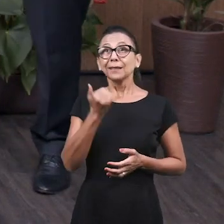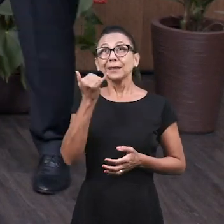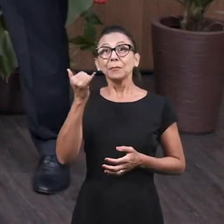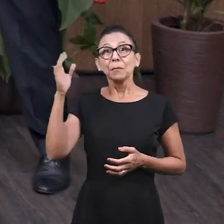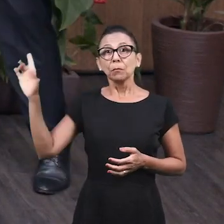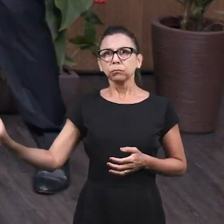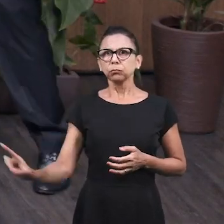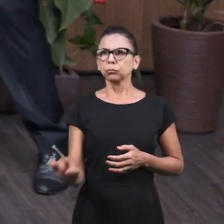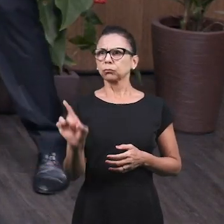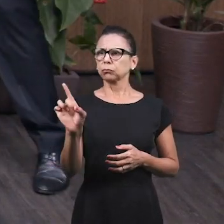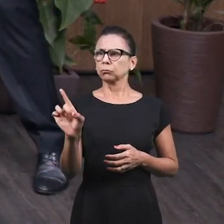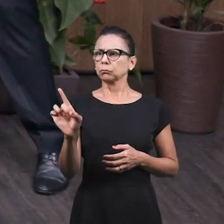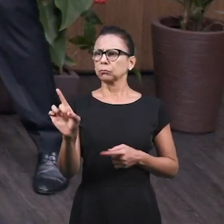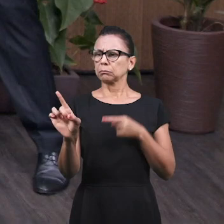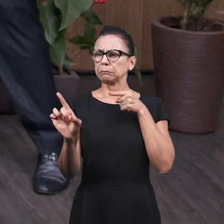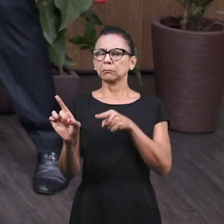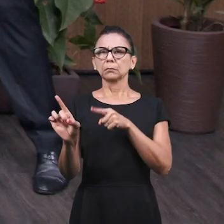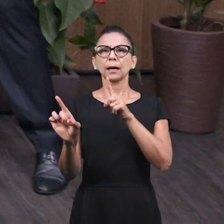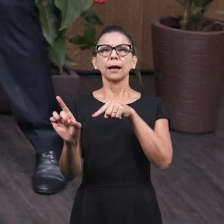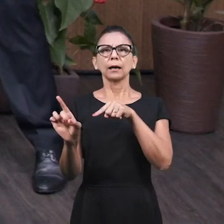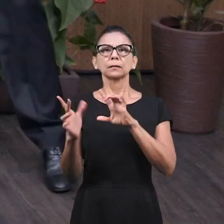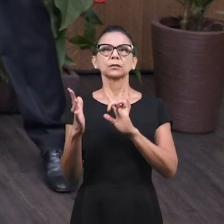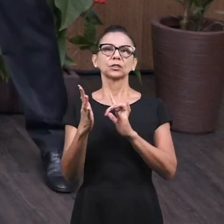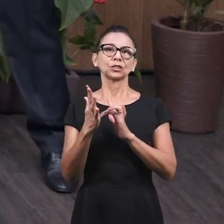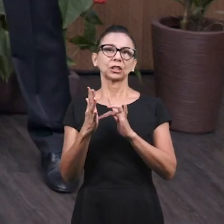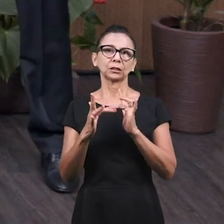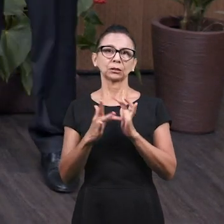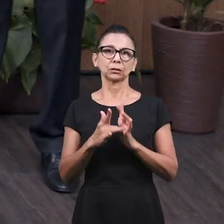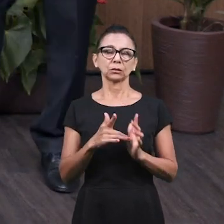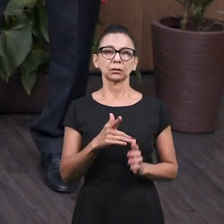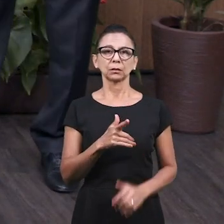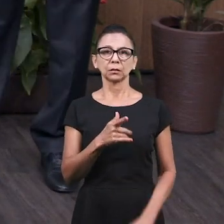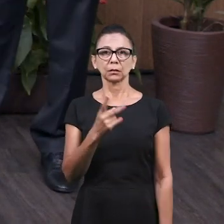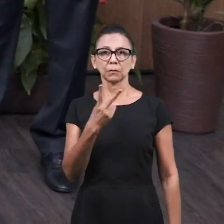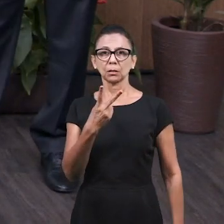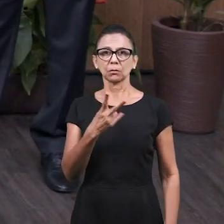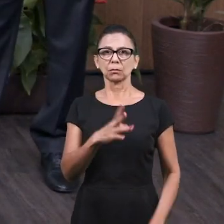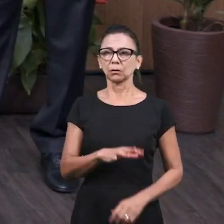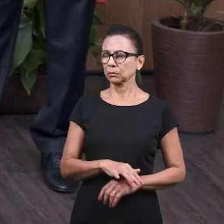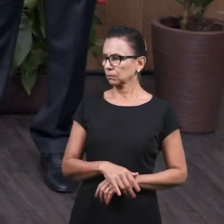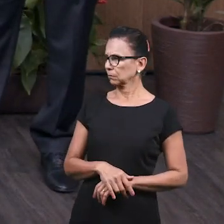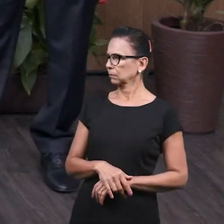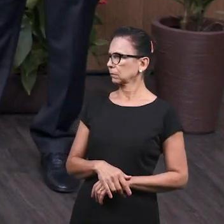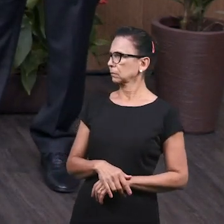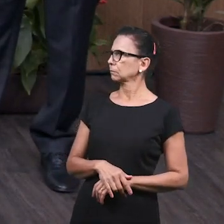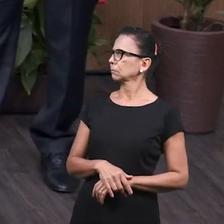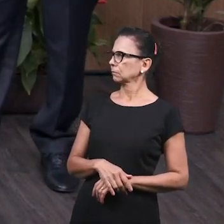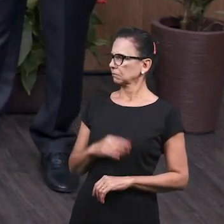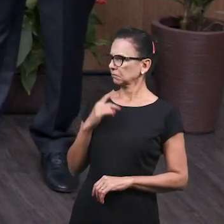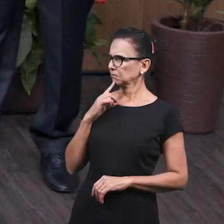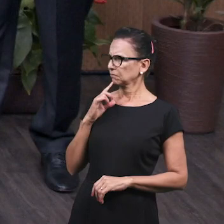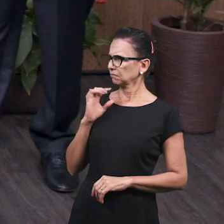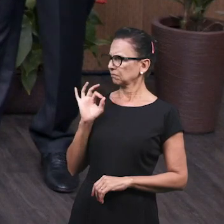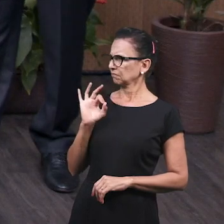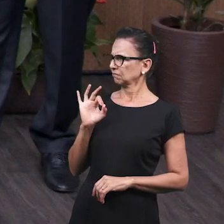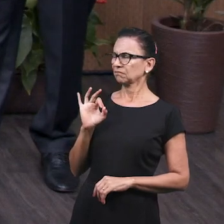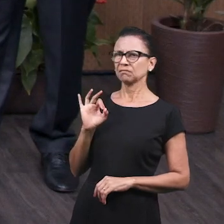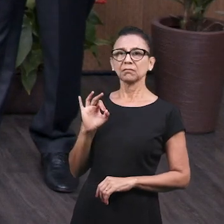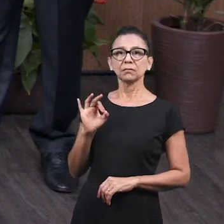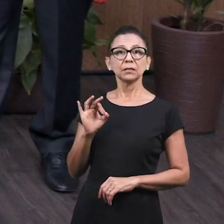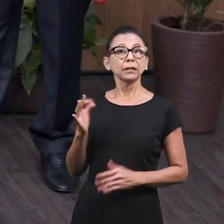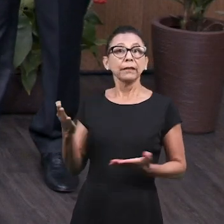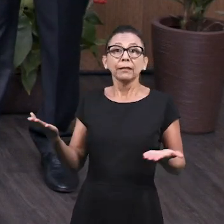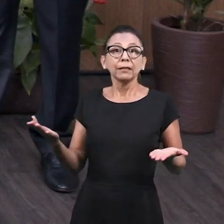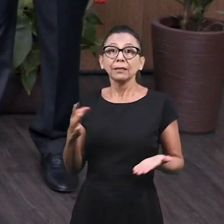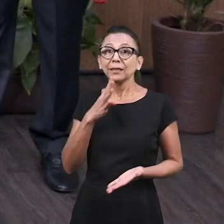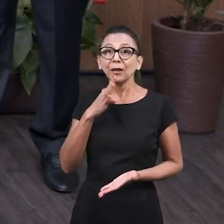они разговаривали и рассуждали с собой, сам Иисус, приблизившись, пошел с ними, но они не